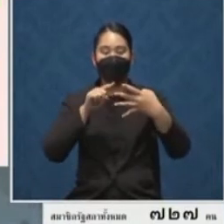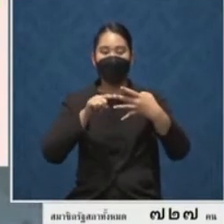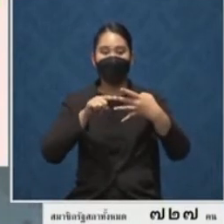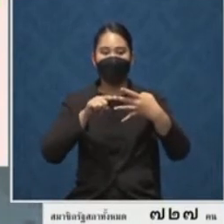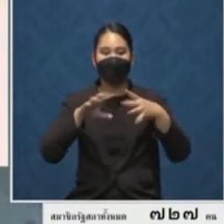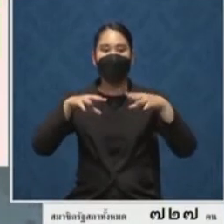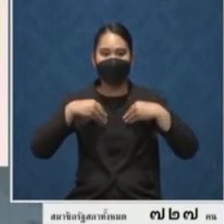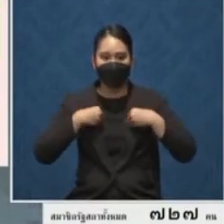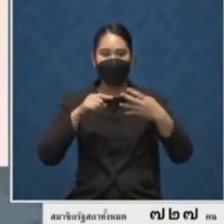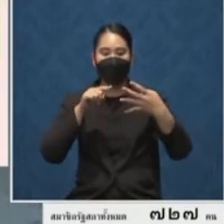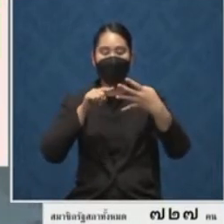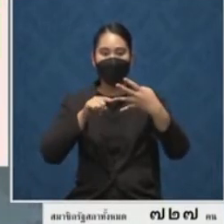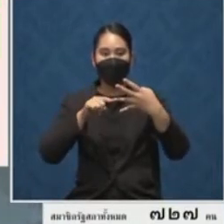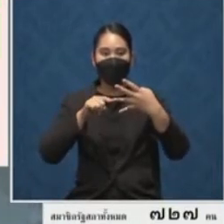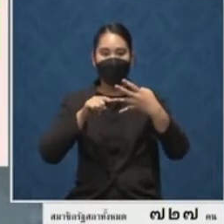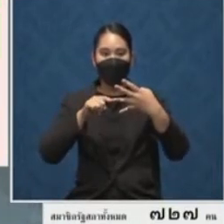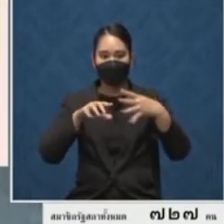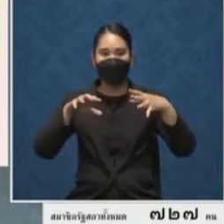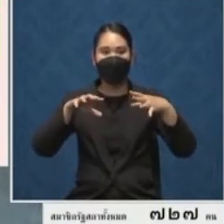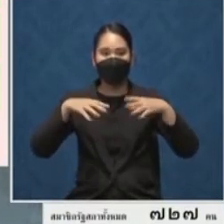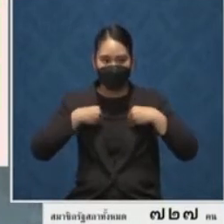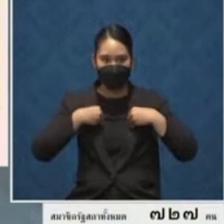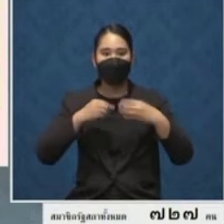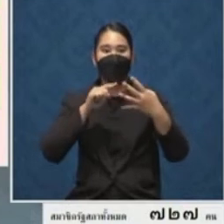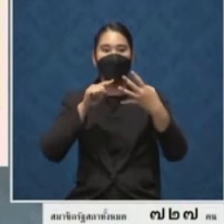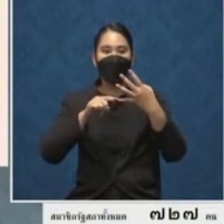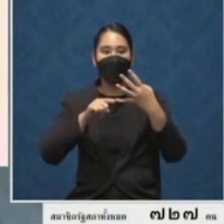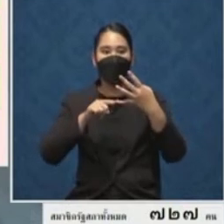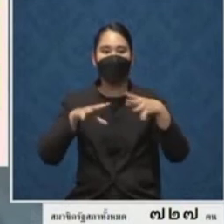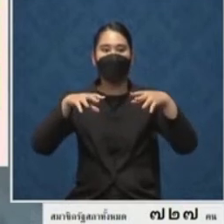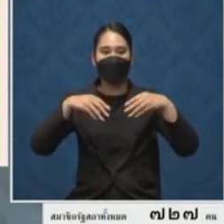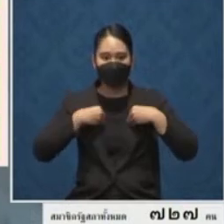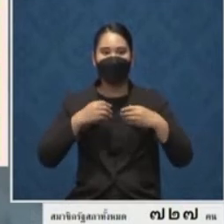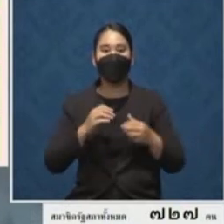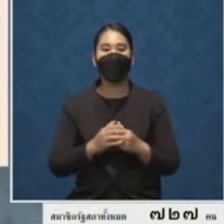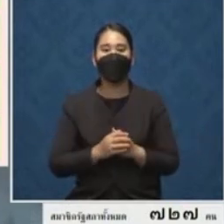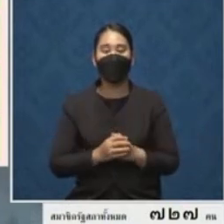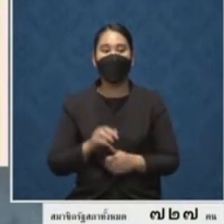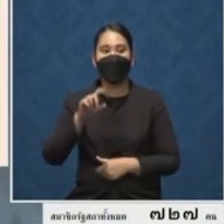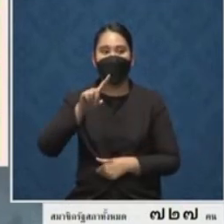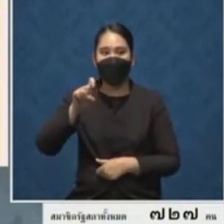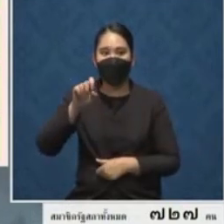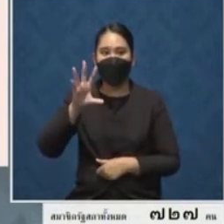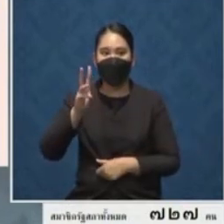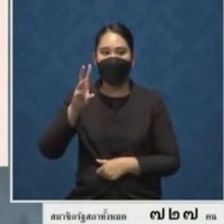การ3รับหลักการและ4รับหลักการครับ 169นายณัฐวุฒิก